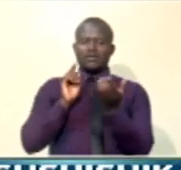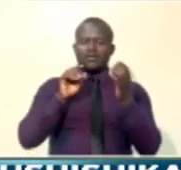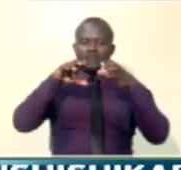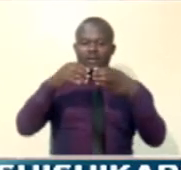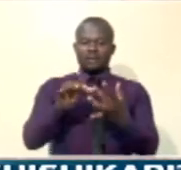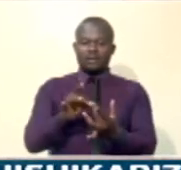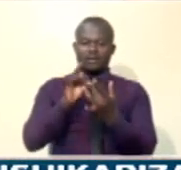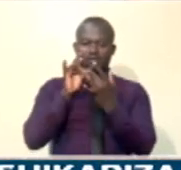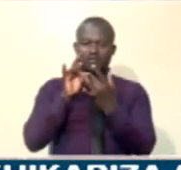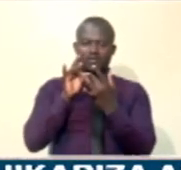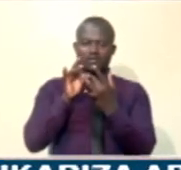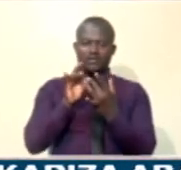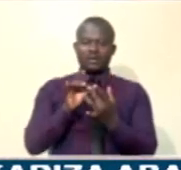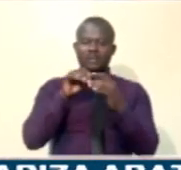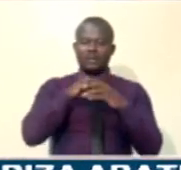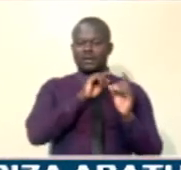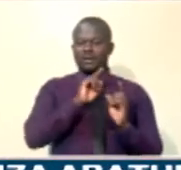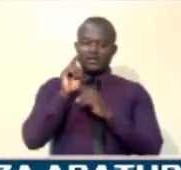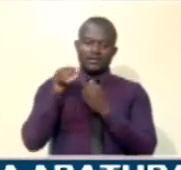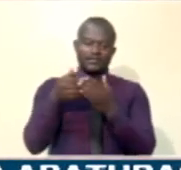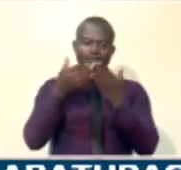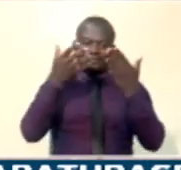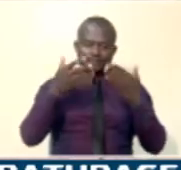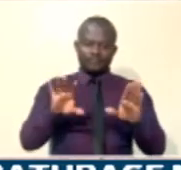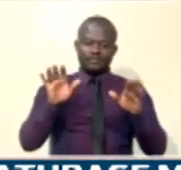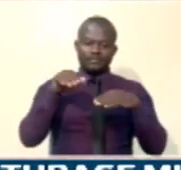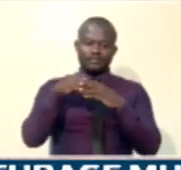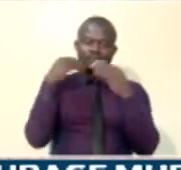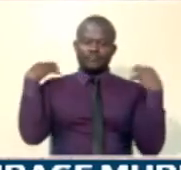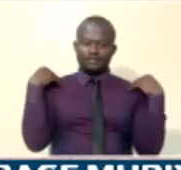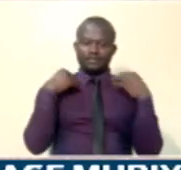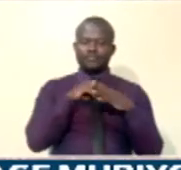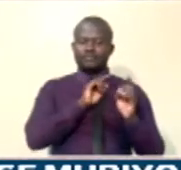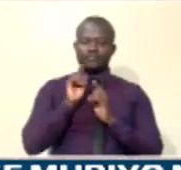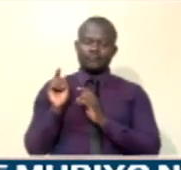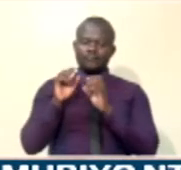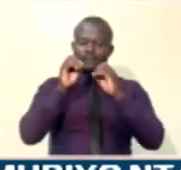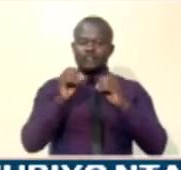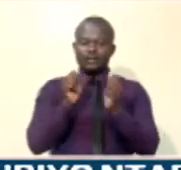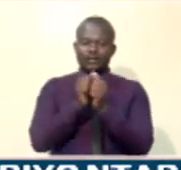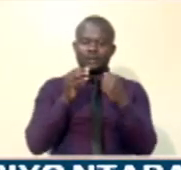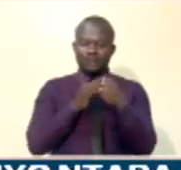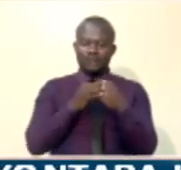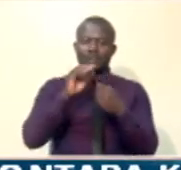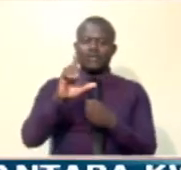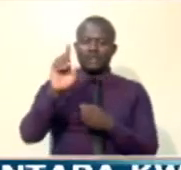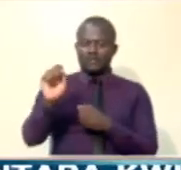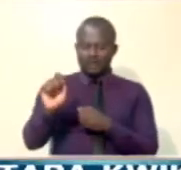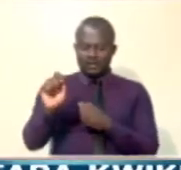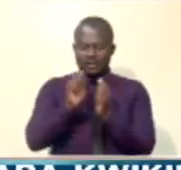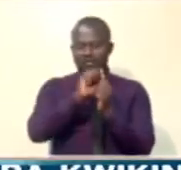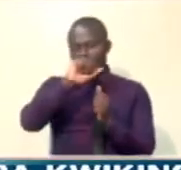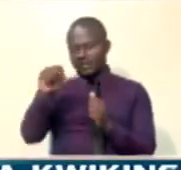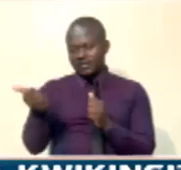z'umutwe udasanzwe cyangwa se Special Forces. Abarangije imyitozo ya gisirikare ni ofisiye 18 bafite ipeti rya Lieutenant hamwe